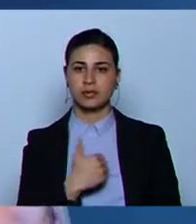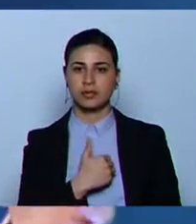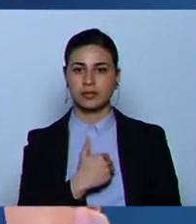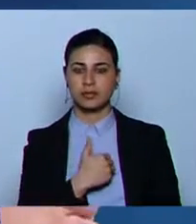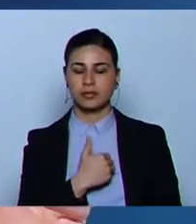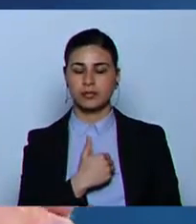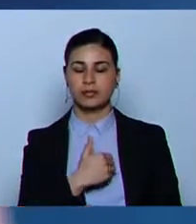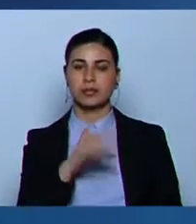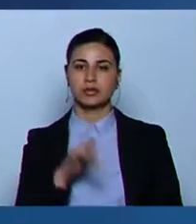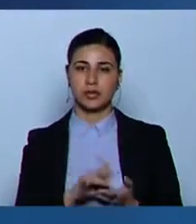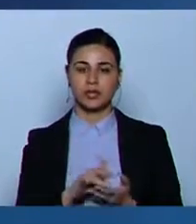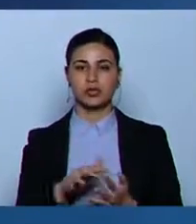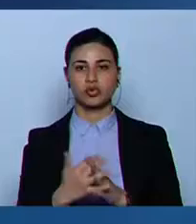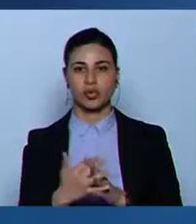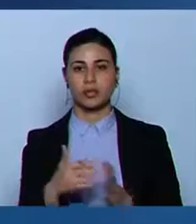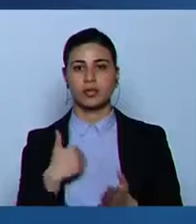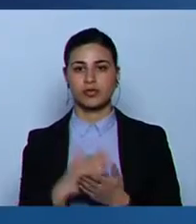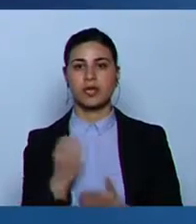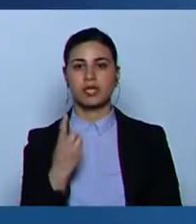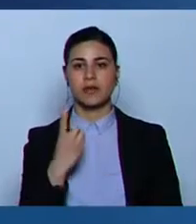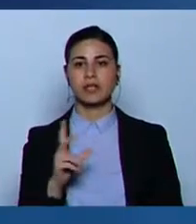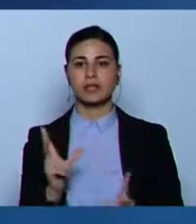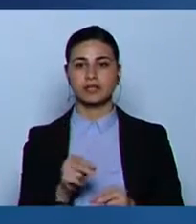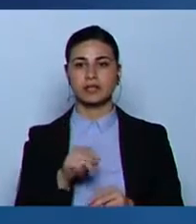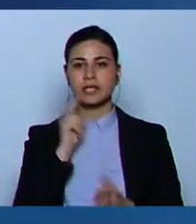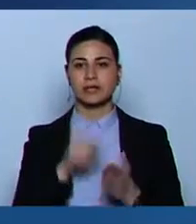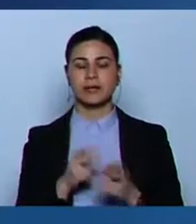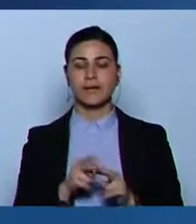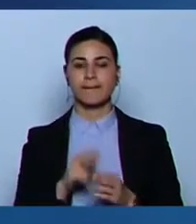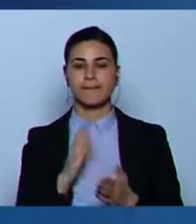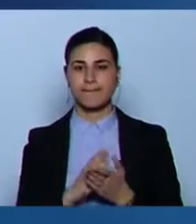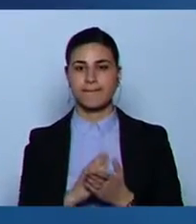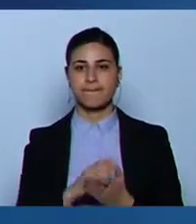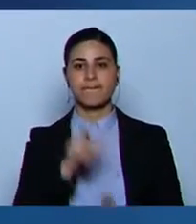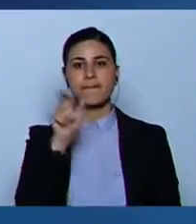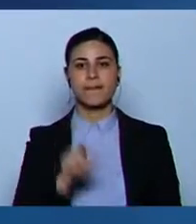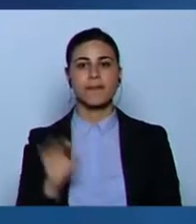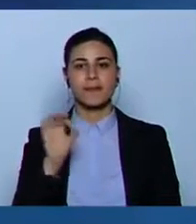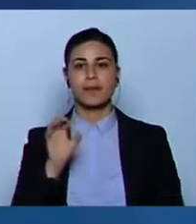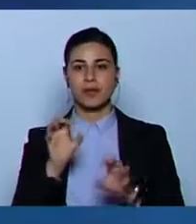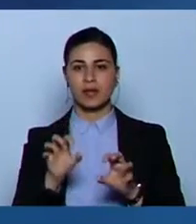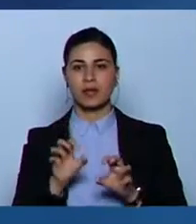ან მუნიციპალიტეტში. ჩვენ გვაქვს კიდე ერთი გადაუჭირელი საკითხი. ეს არის საჯარო მოხელის შესახებ